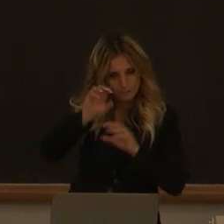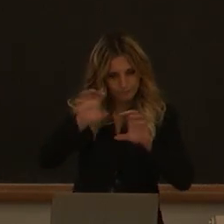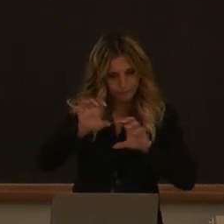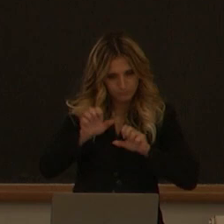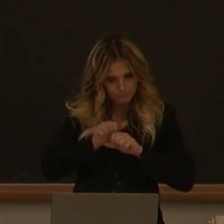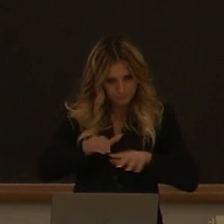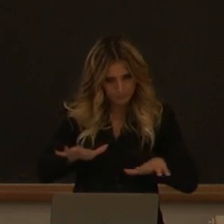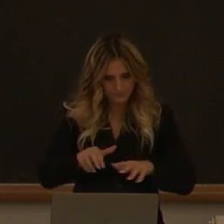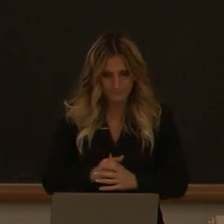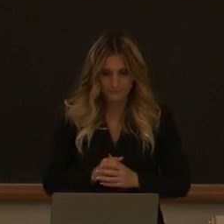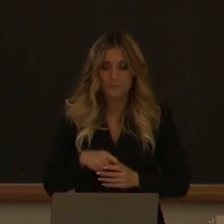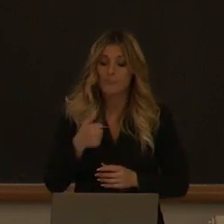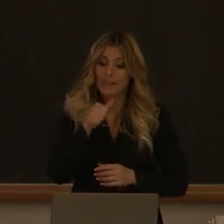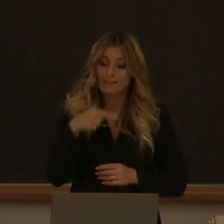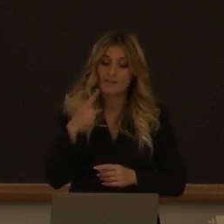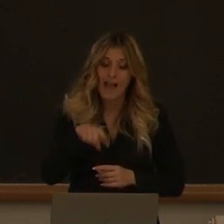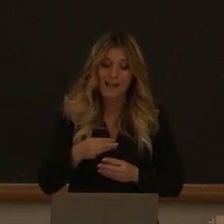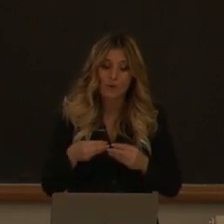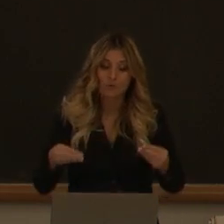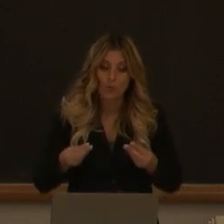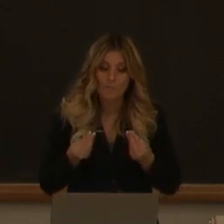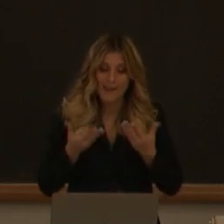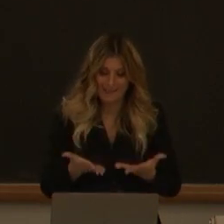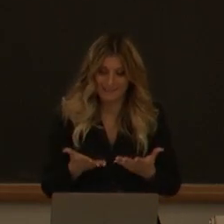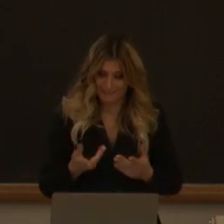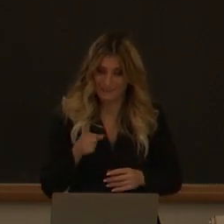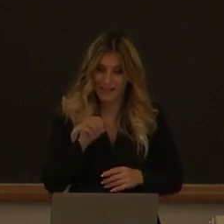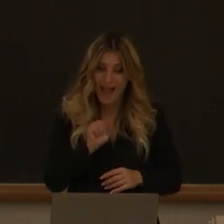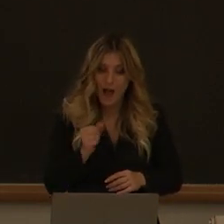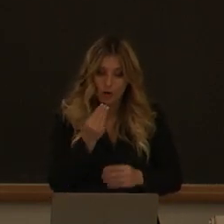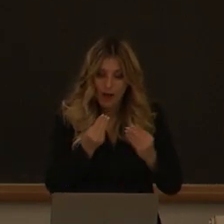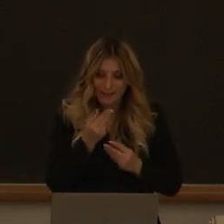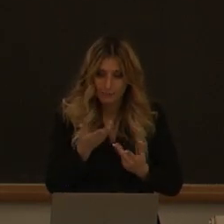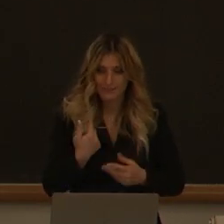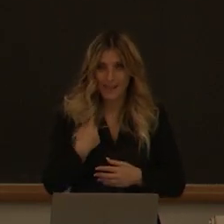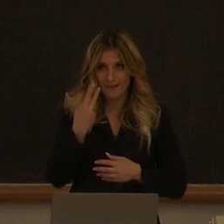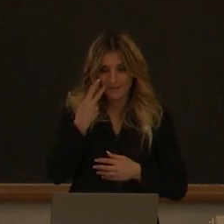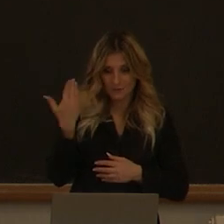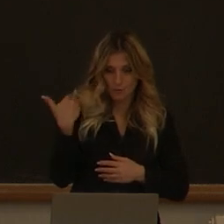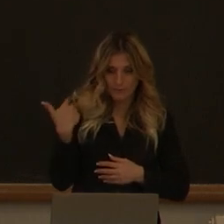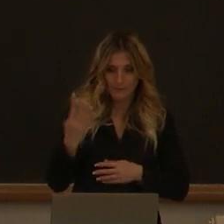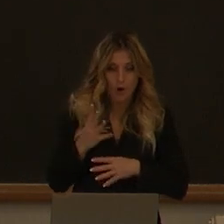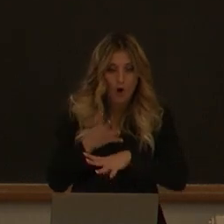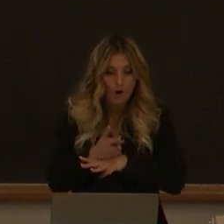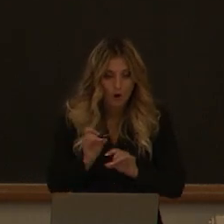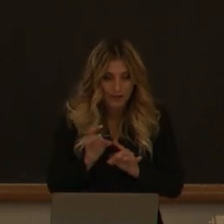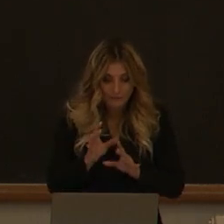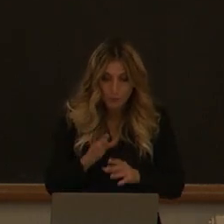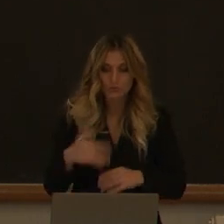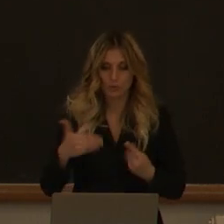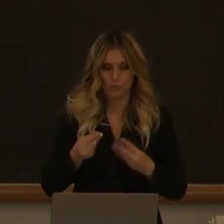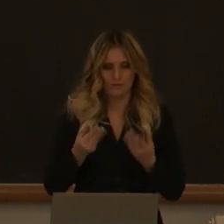anche strumenti per la gestione dell'emergenza alimentare. Abbiamo visto come la pandemia di fatto